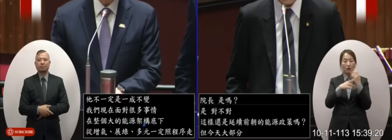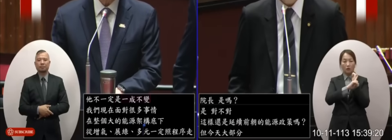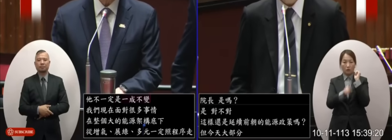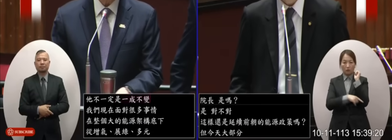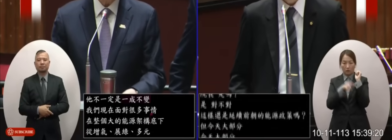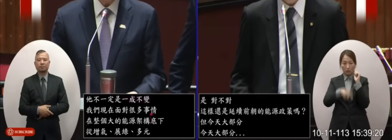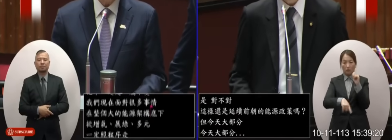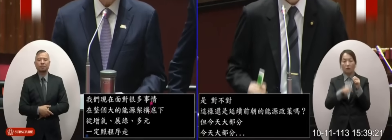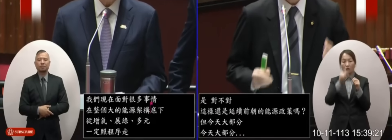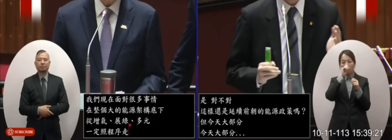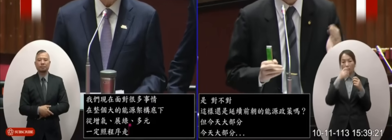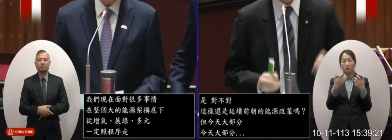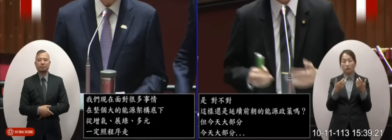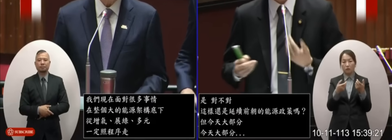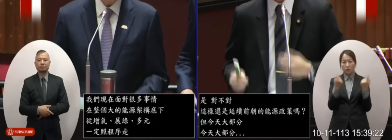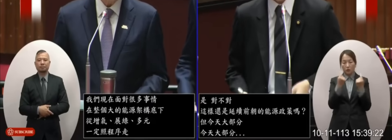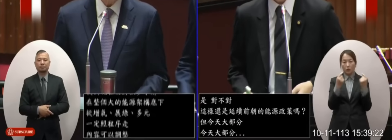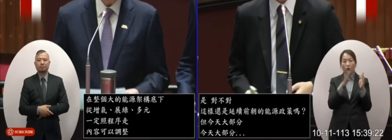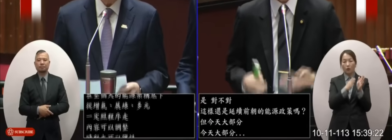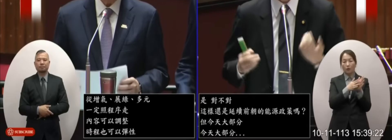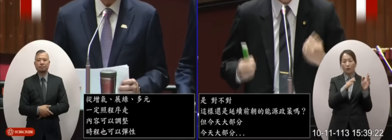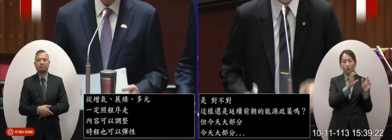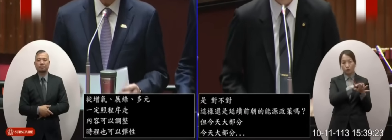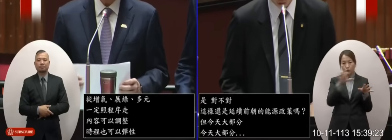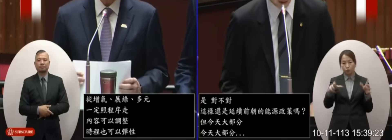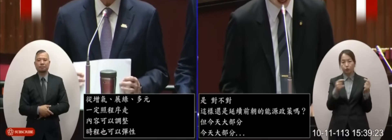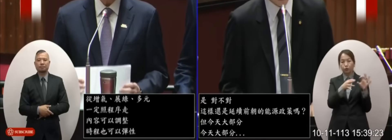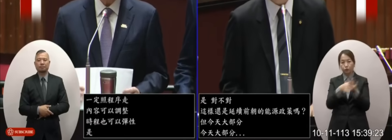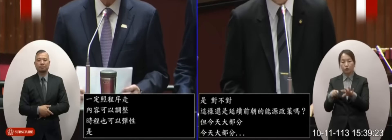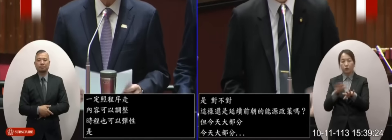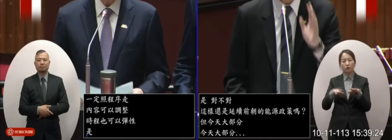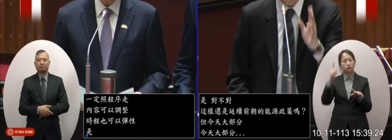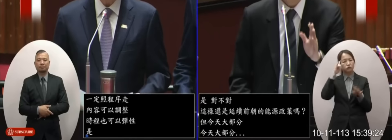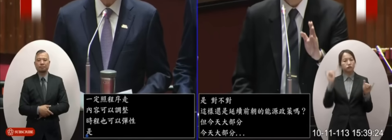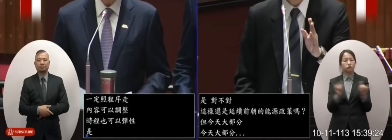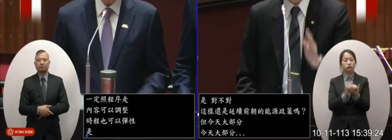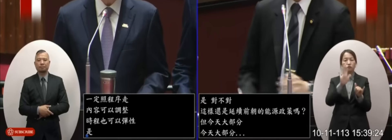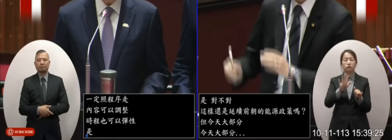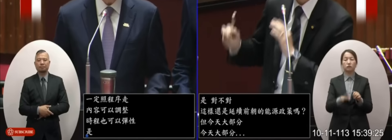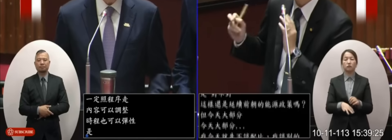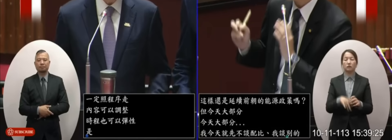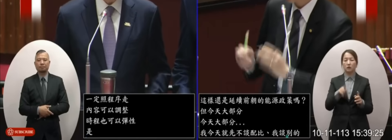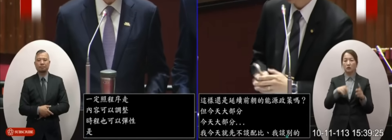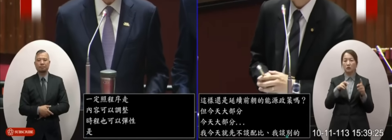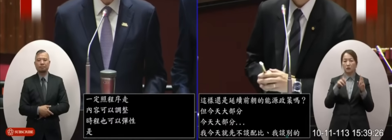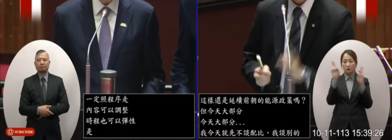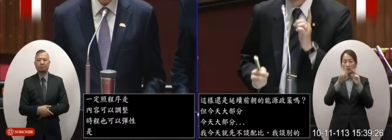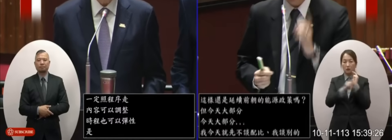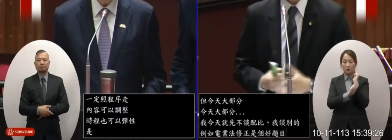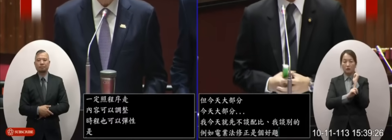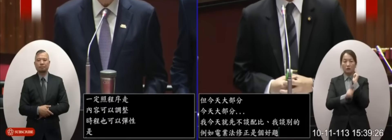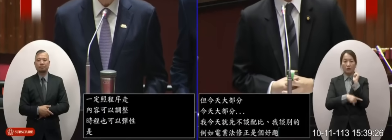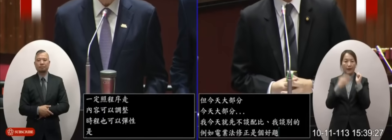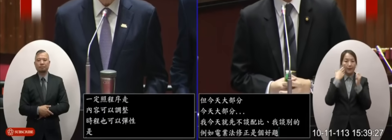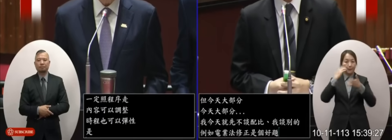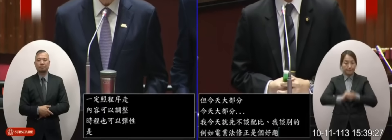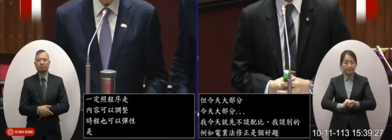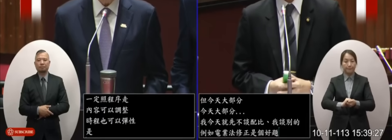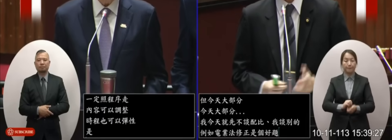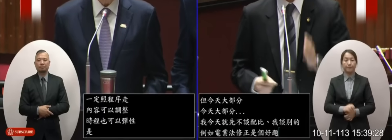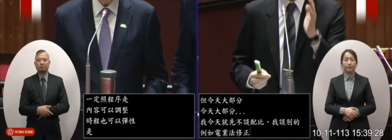很好的题目啊。你刚刚讲说会延续，又说要修正，这其实是矛盾的概念嘛。我先问，这个电业法的修正谁的决策？